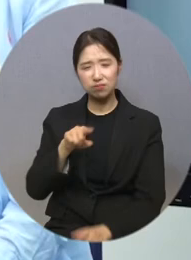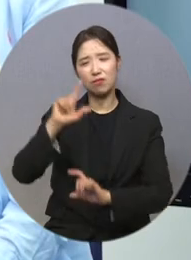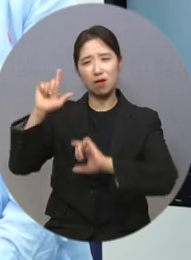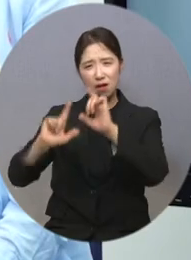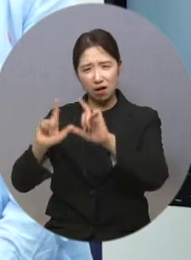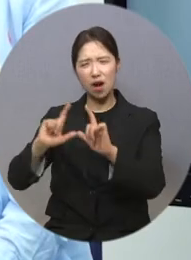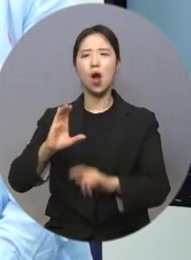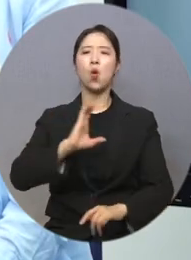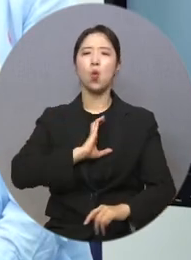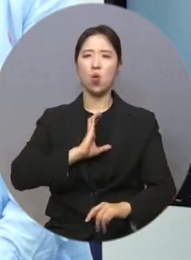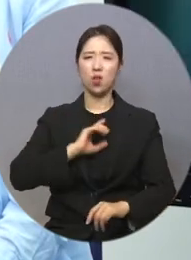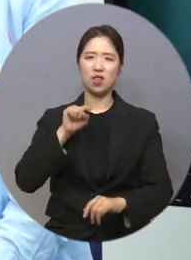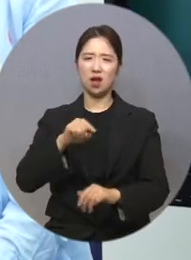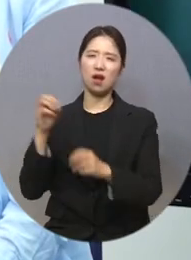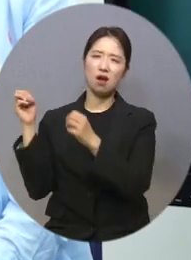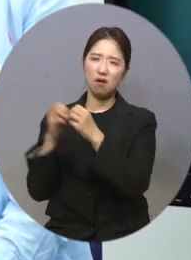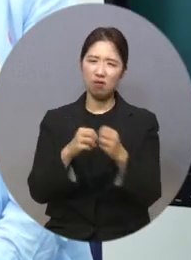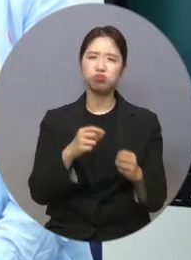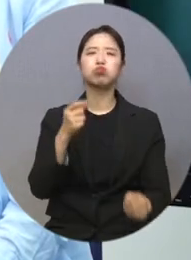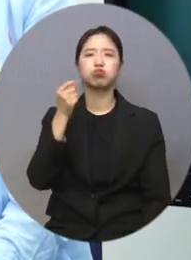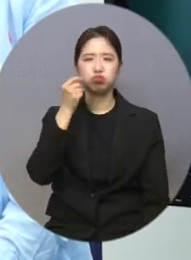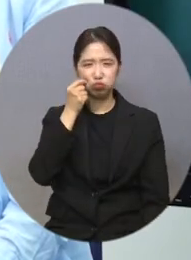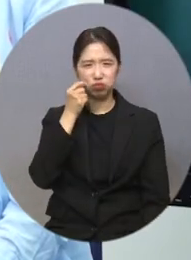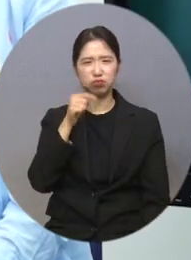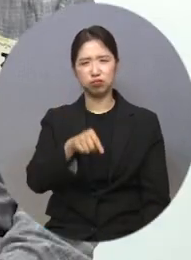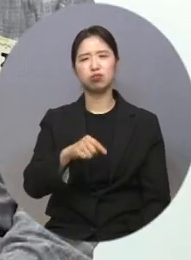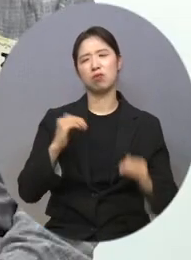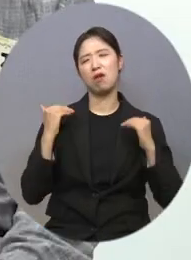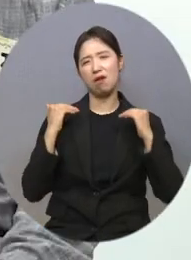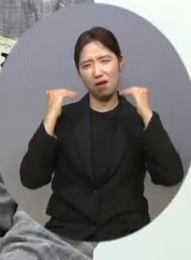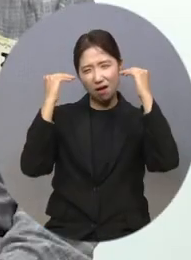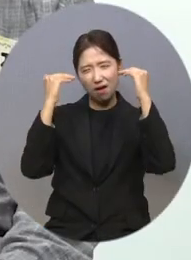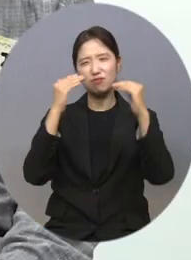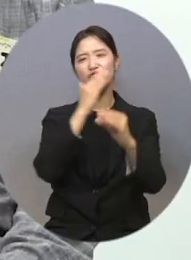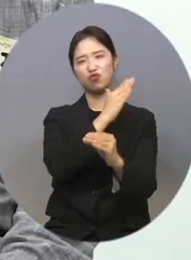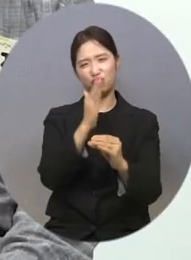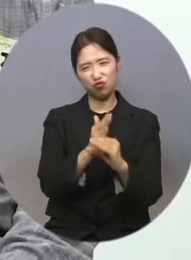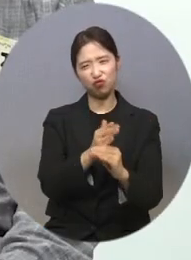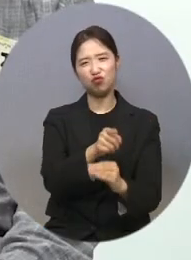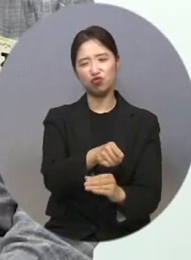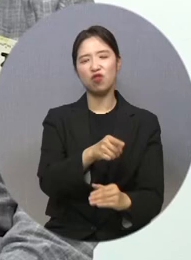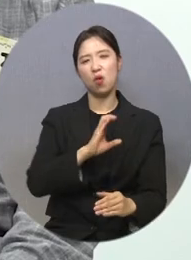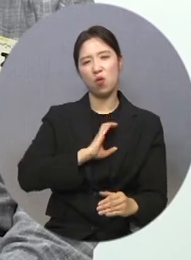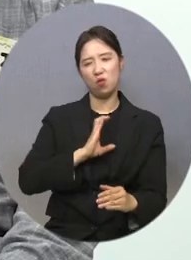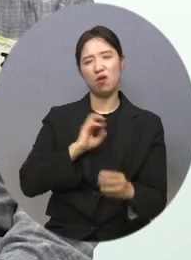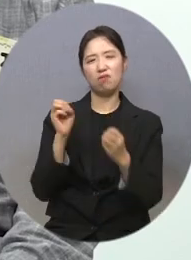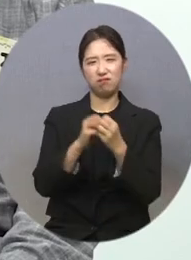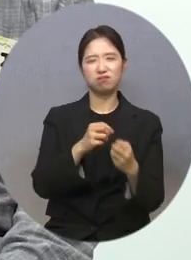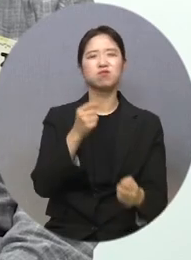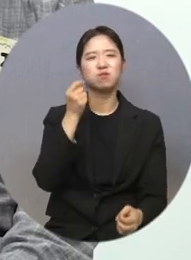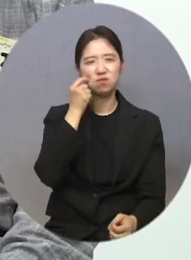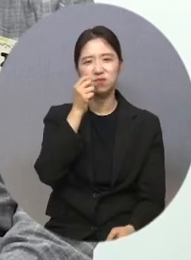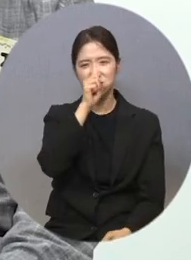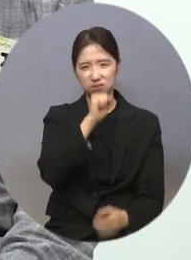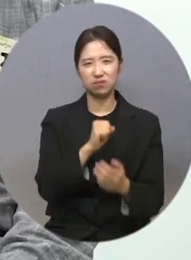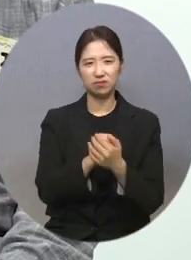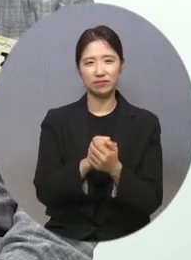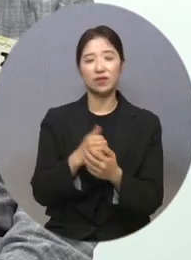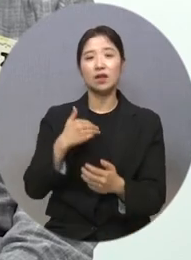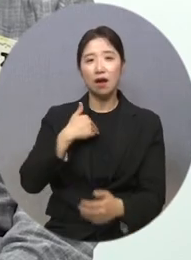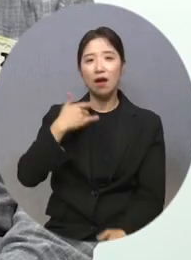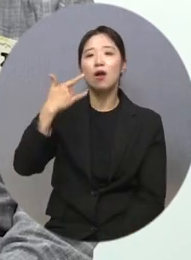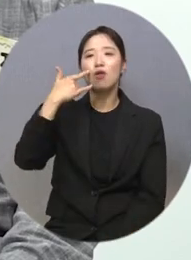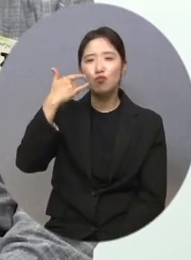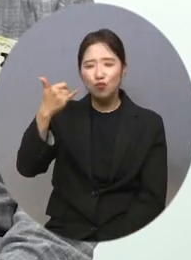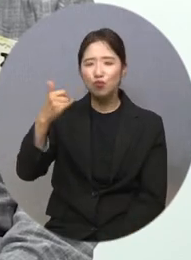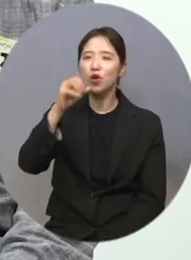그것들이 코다에게 가지 않기를 이제 자라나는 코다들에게 가지 않기를 바라고 저도 사실 아버지 어머니께서 그렇게